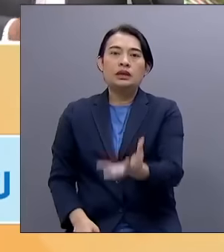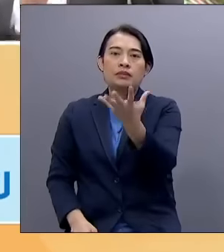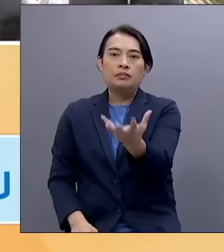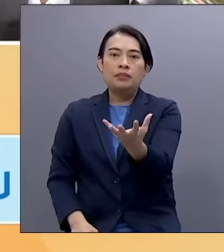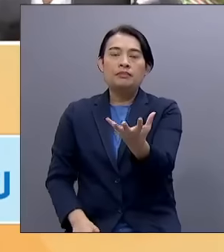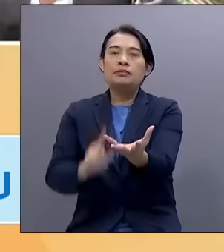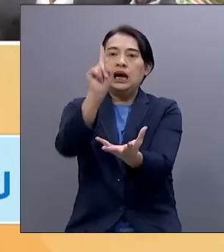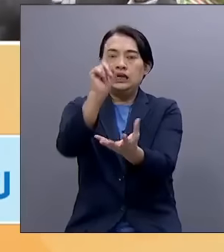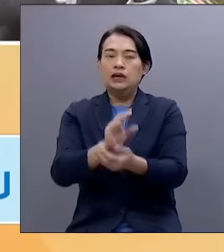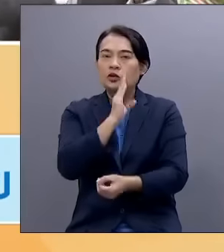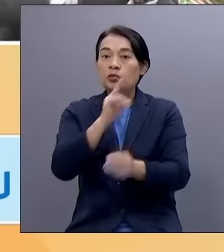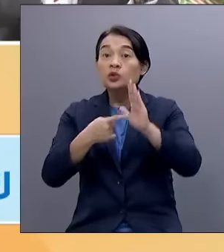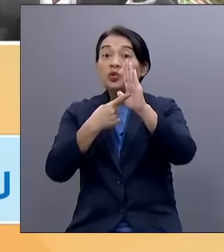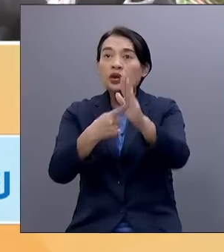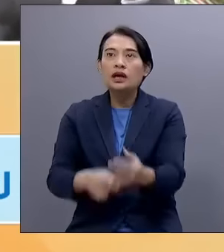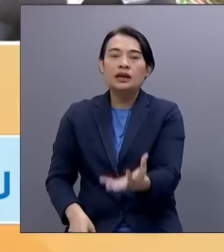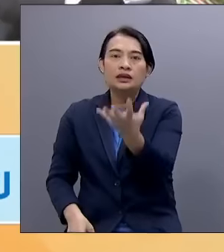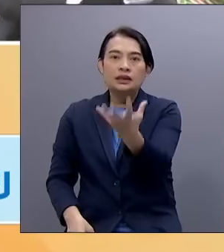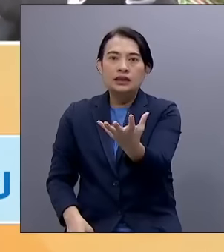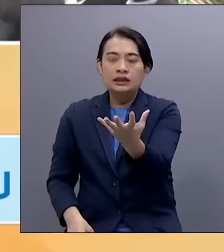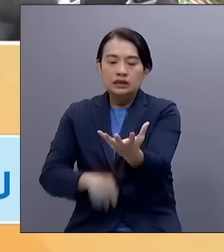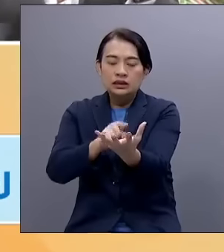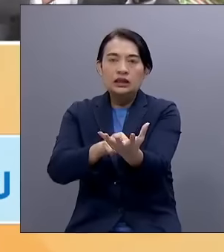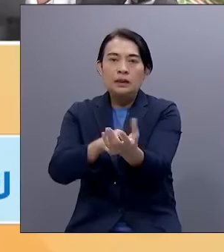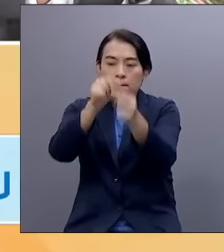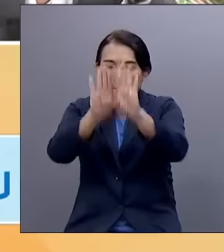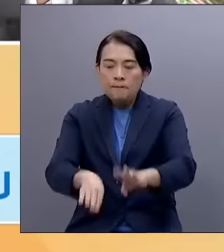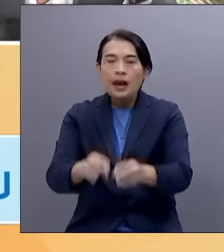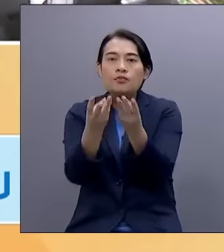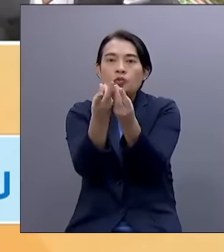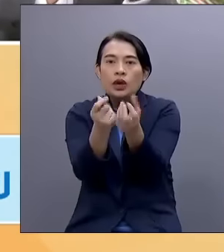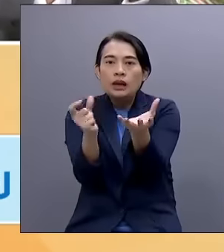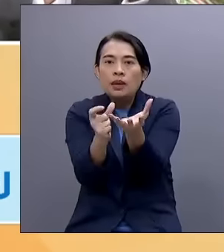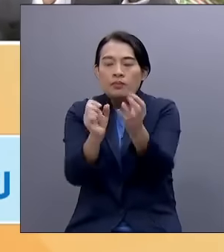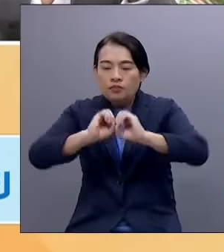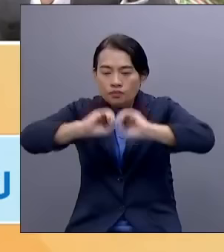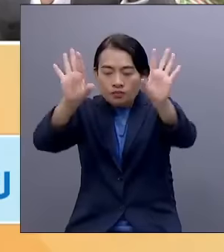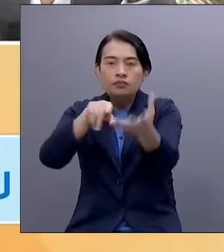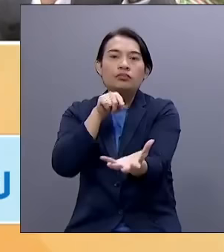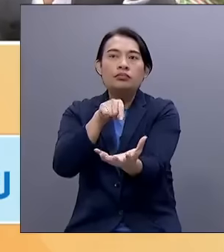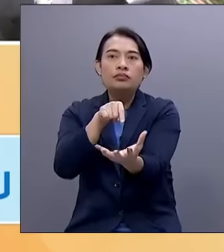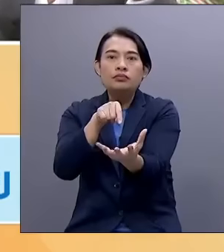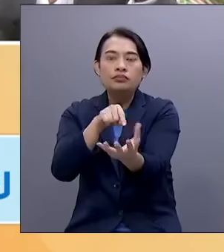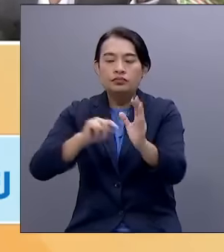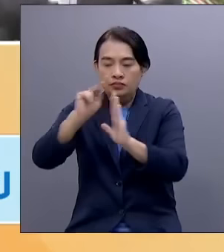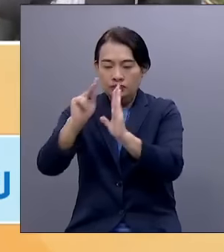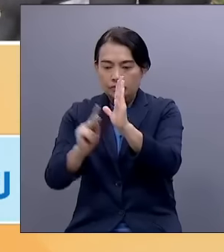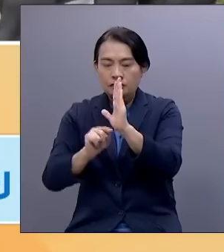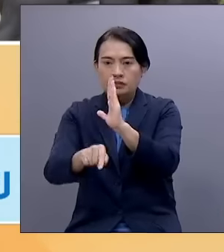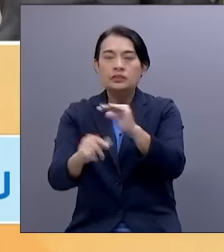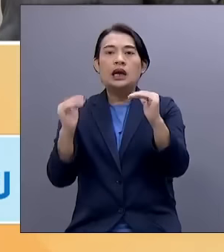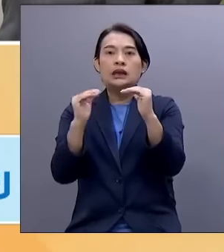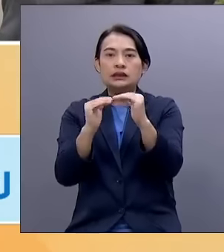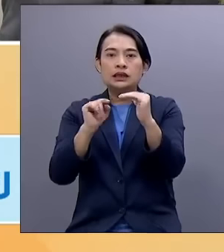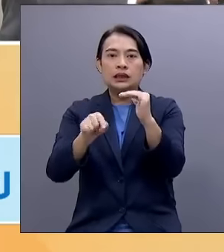สินค้าบอกว่าเป็นถ้วยชามแล้วเป็น limited editionระบุรหัส Numberเอาไว้ชัดเจนถ้าอย่างงนี้เนี่ยนะครับกฎหมายเบอกว่ากรรมสิทธิ์มัน